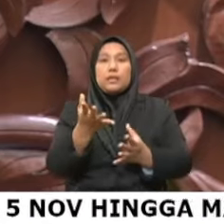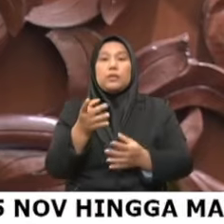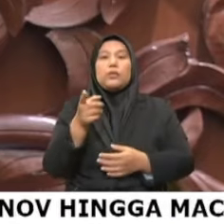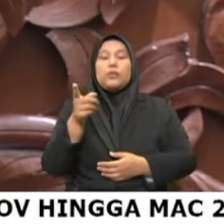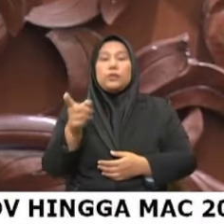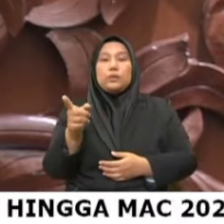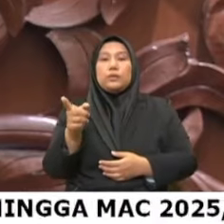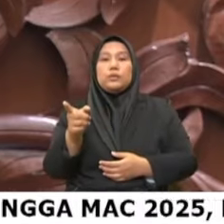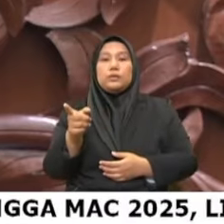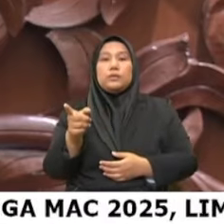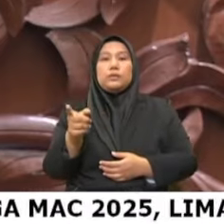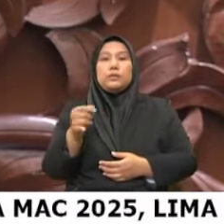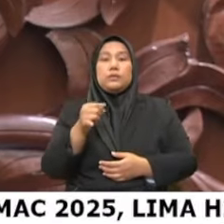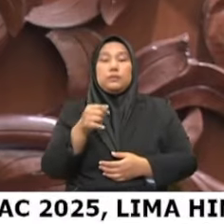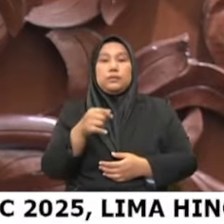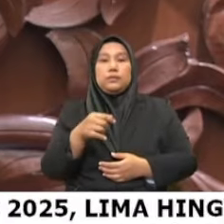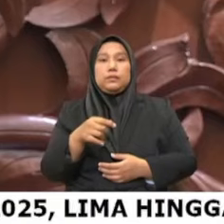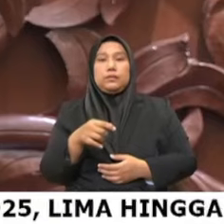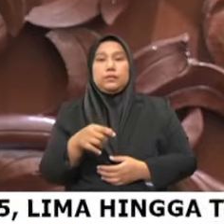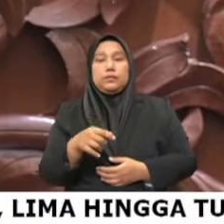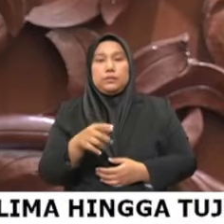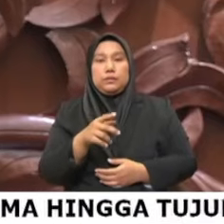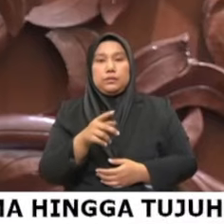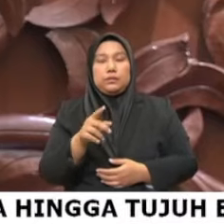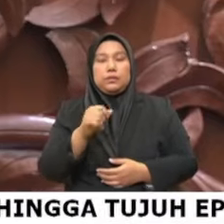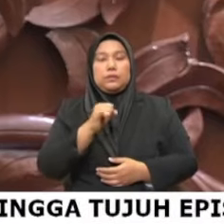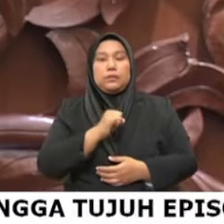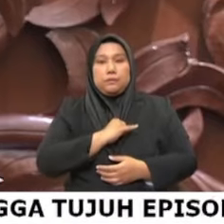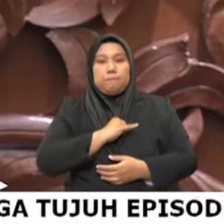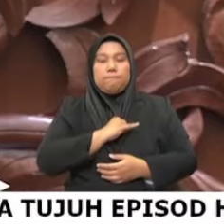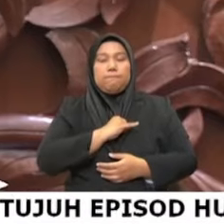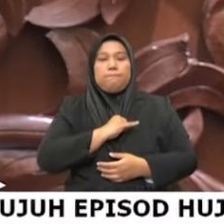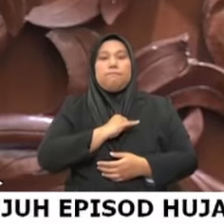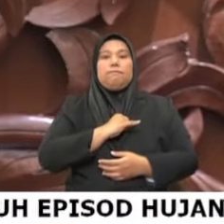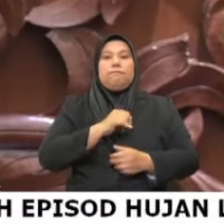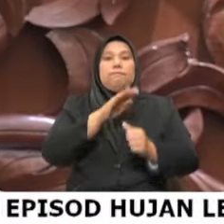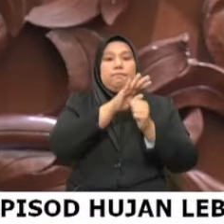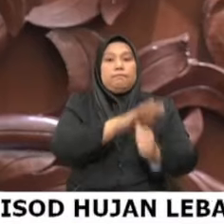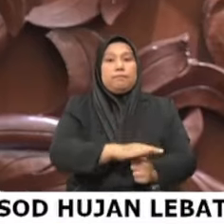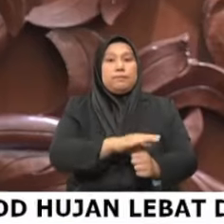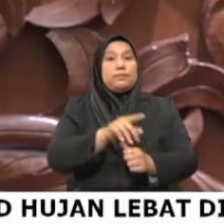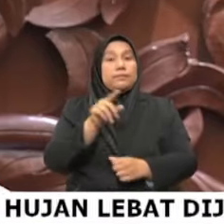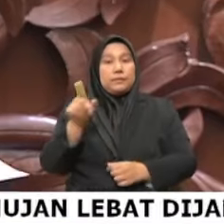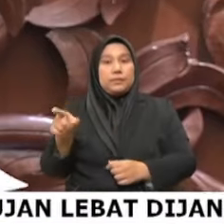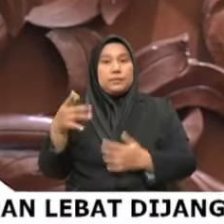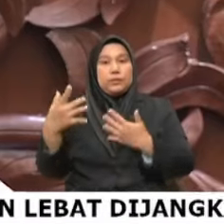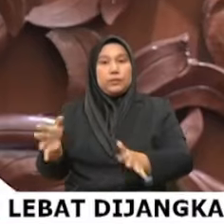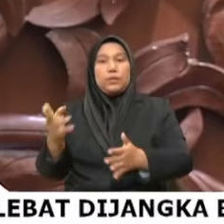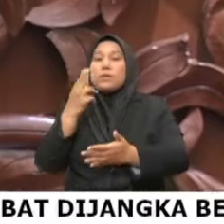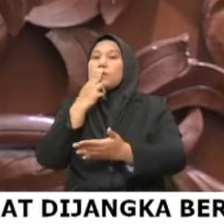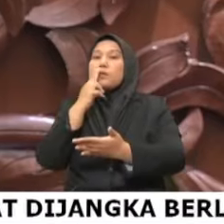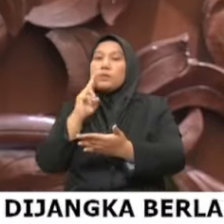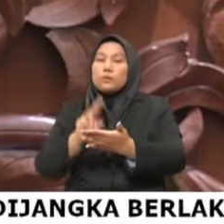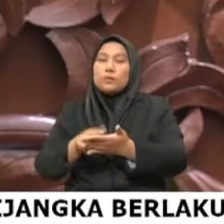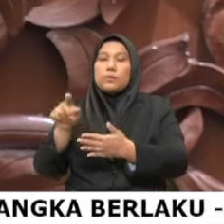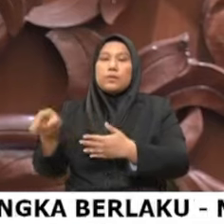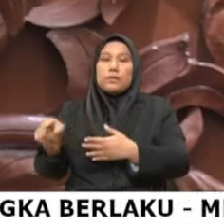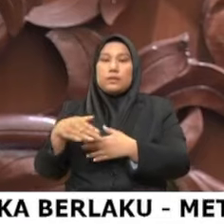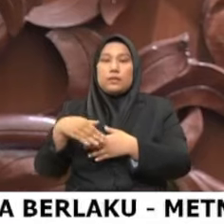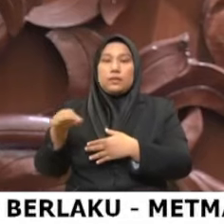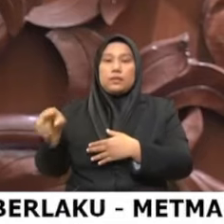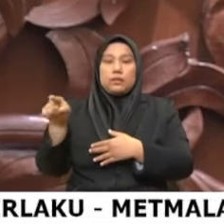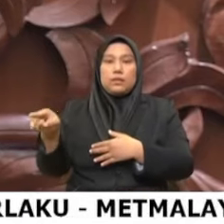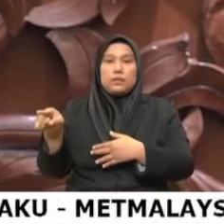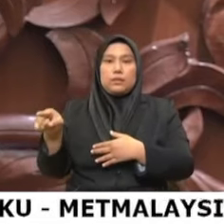zalim, saya yang menguasai. Jadi saya tulis surat kepada dia, you can't do that. Kita kawan. Tetapi bila I am